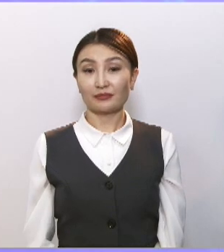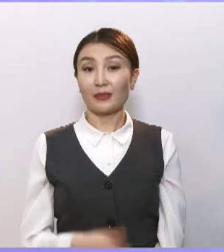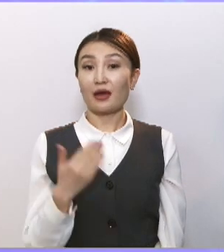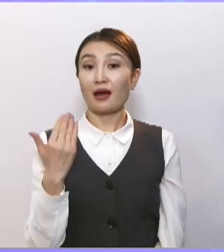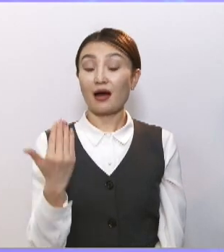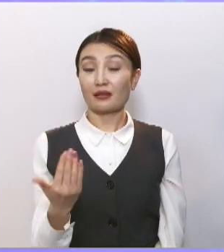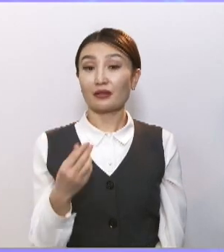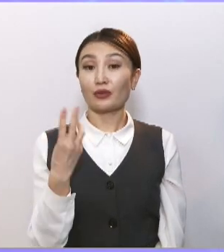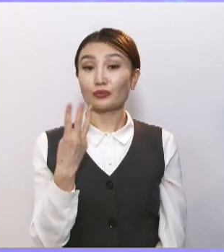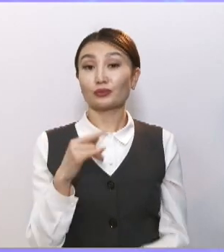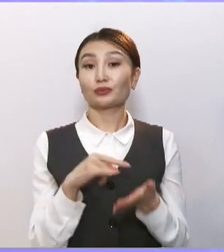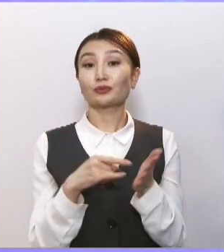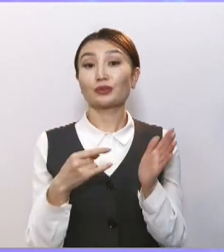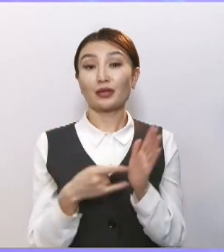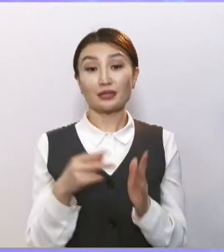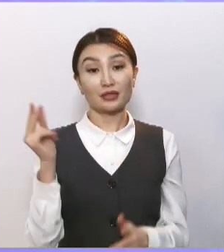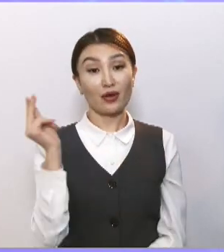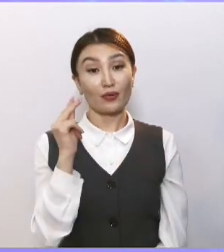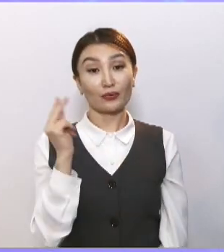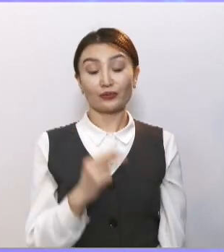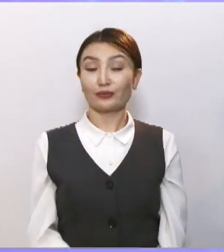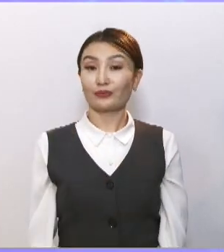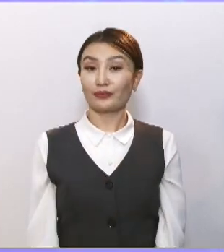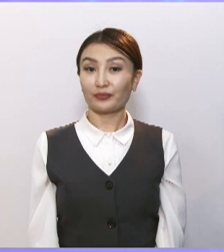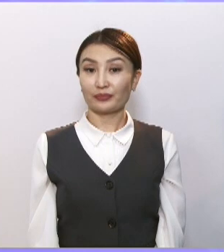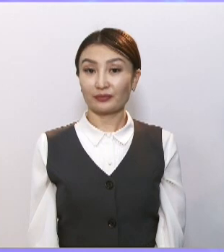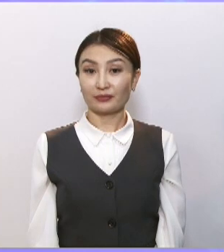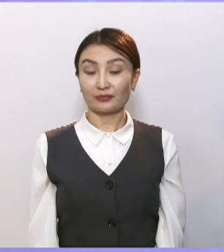Ал 3-чү класста окуйт.